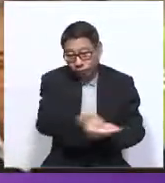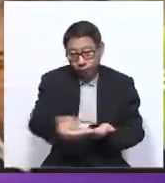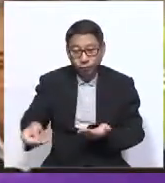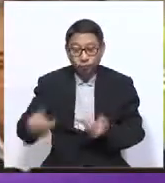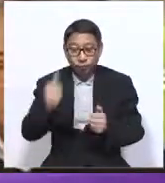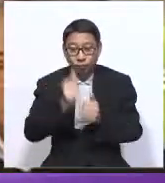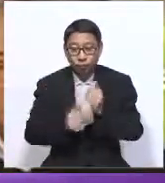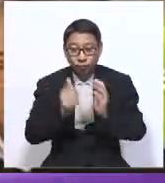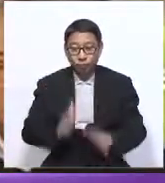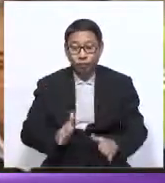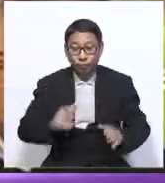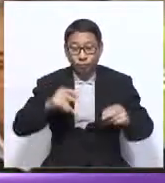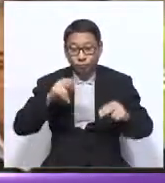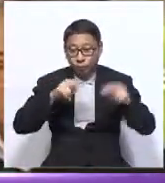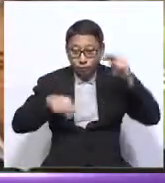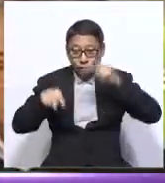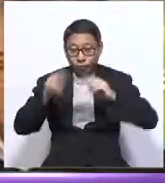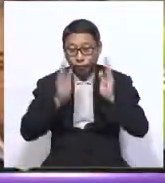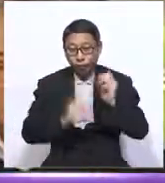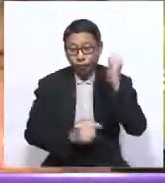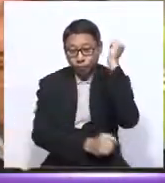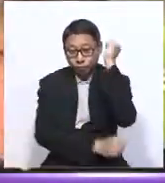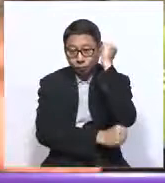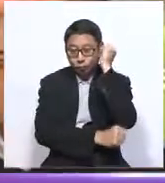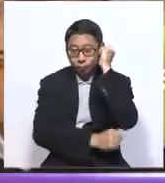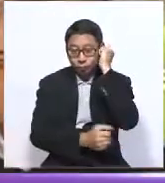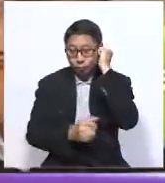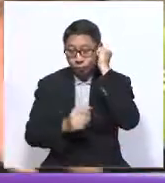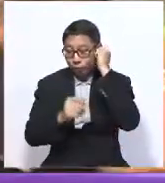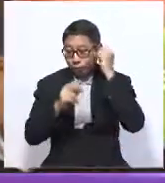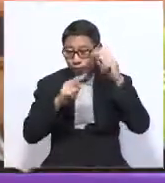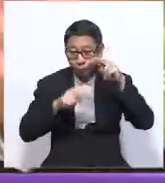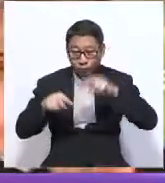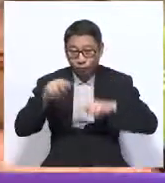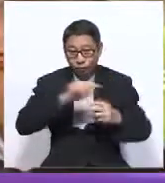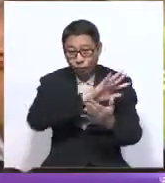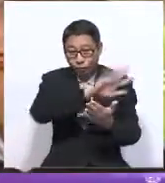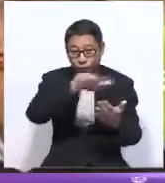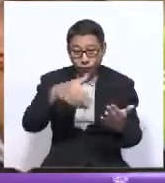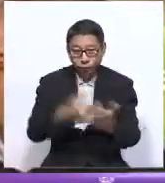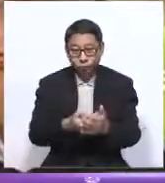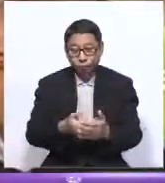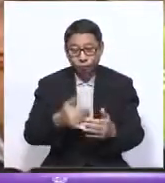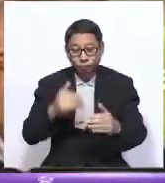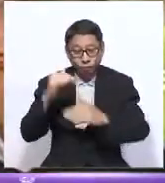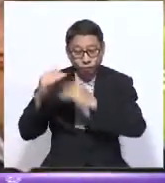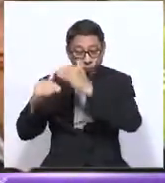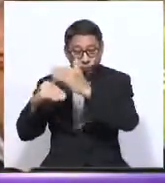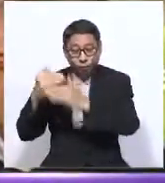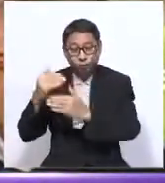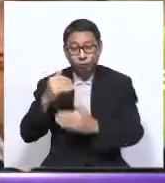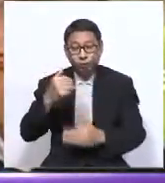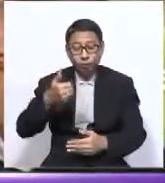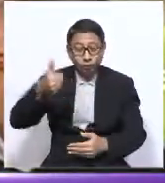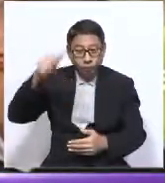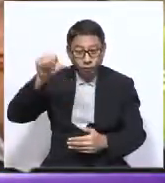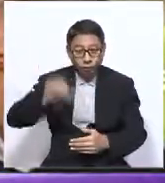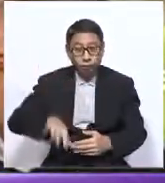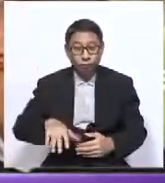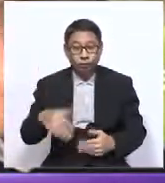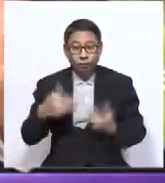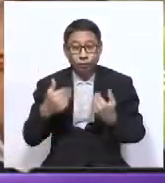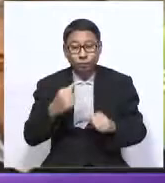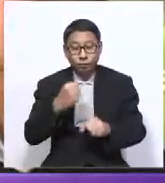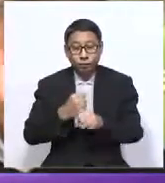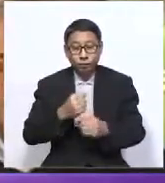วนหนึ่งอาจจะต้องดูแลผู้มีรายน้อยมากหน่อยแต่ถ้าทั้งหมดเอามาดูแลทั้งหมดภาคเกษตรประเทศไปไม่ได้เพราะเรามีงบการลงทุนทำ